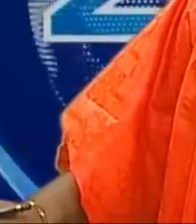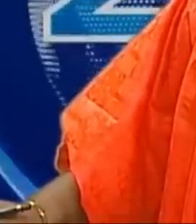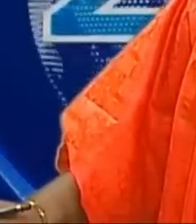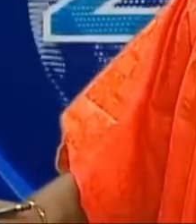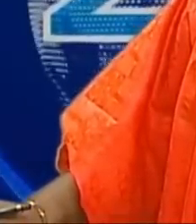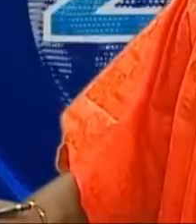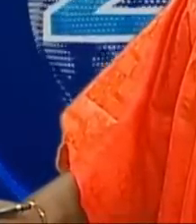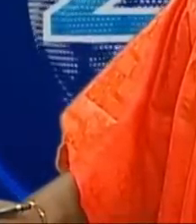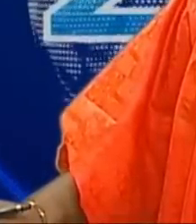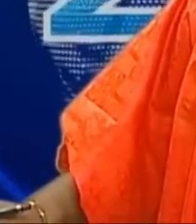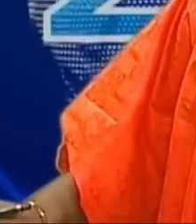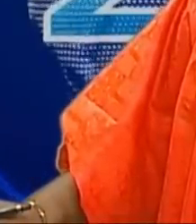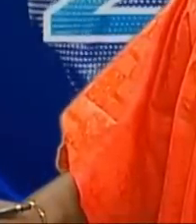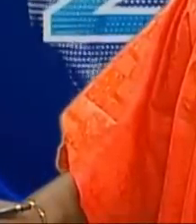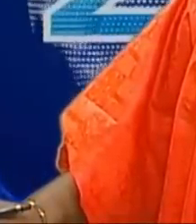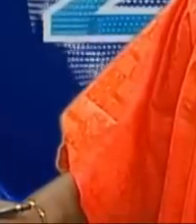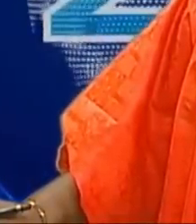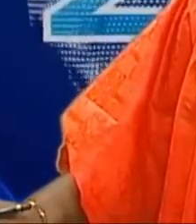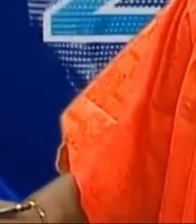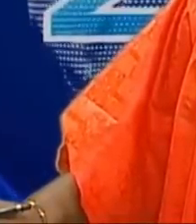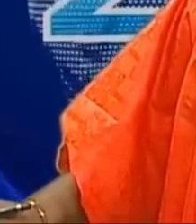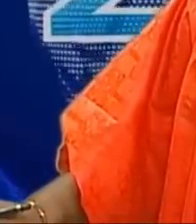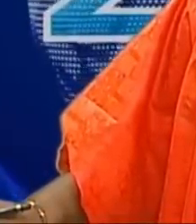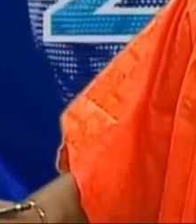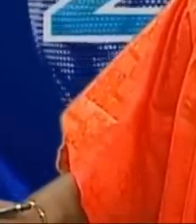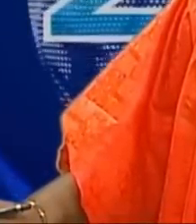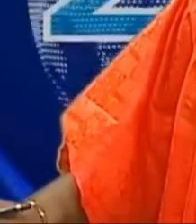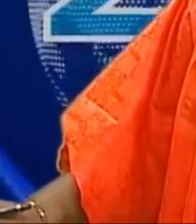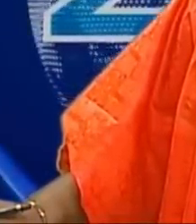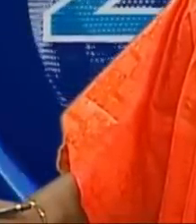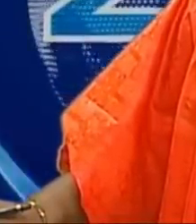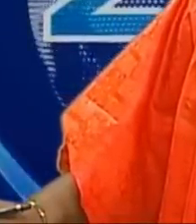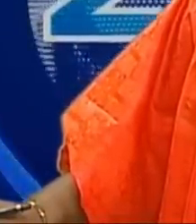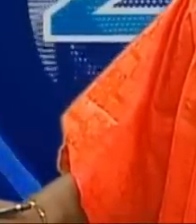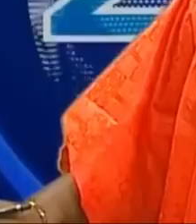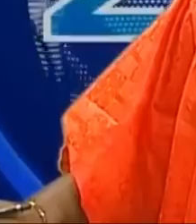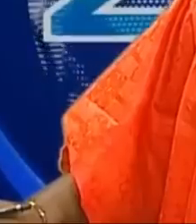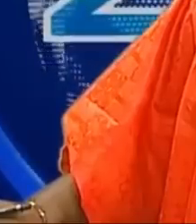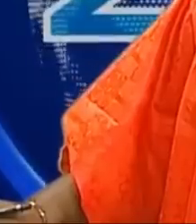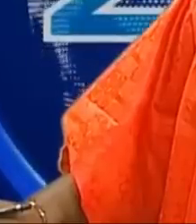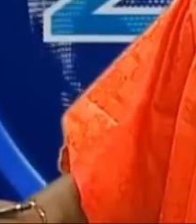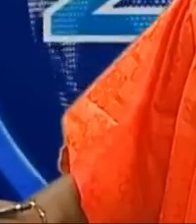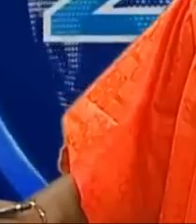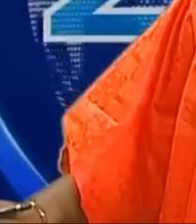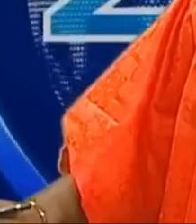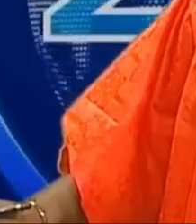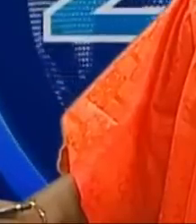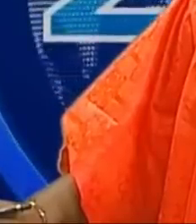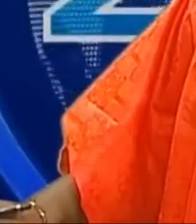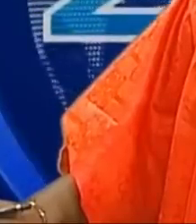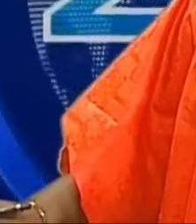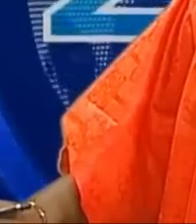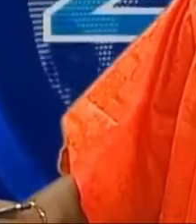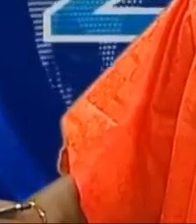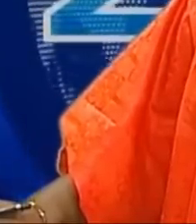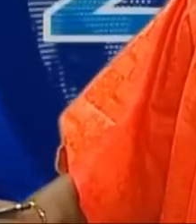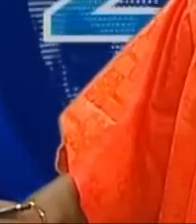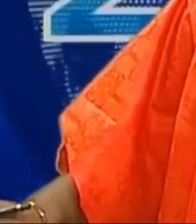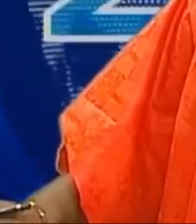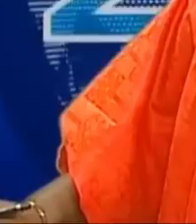Et ce communiqué nécrologique, avant de boucler complètement ce journal, la cellule de communication du président de la République a la profonde